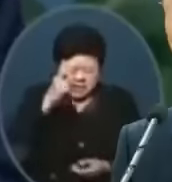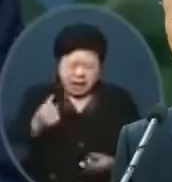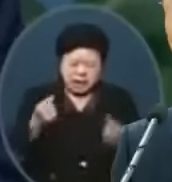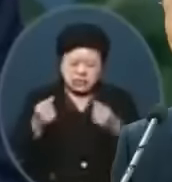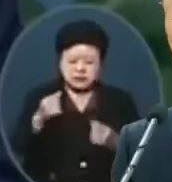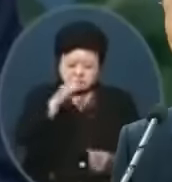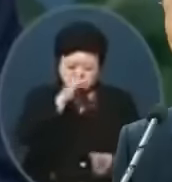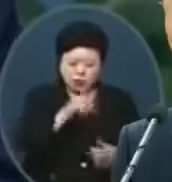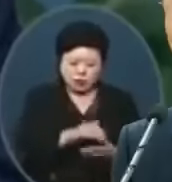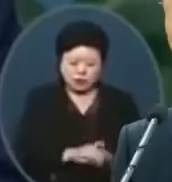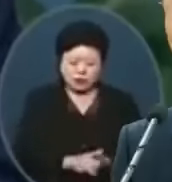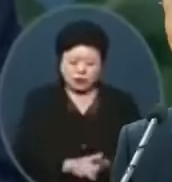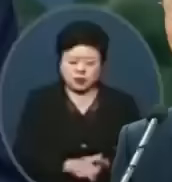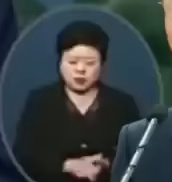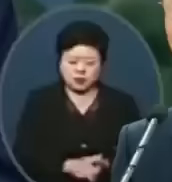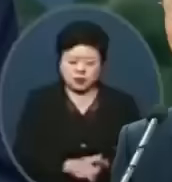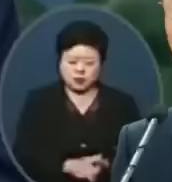있습니다.